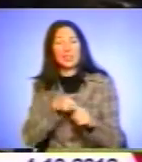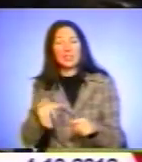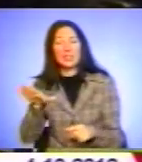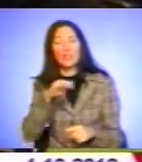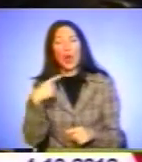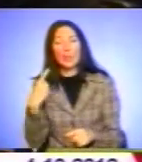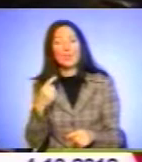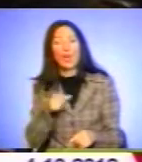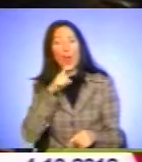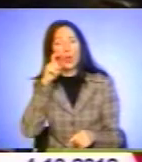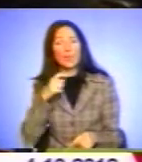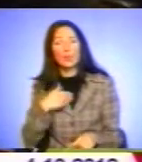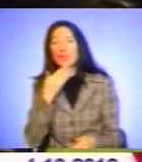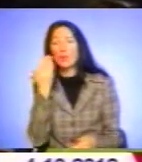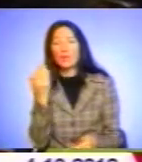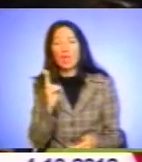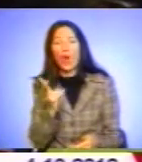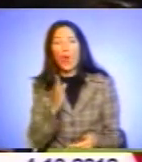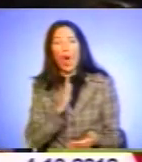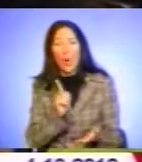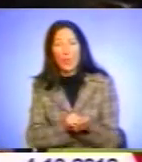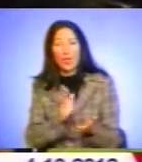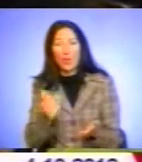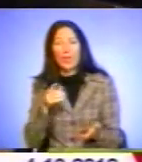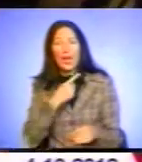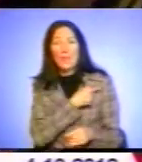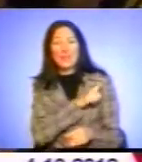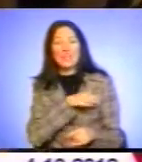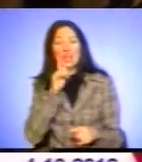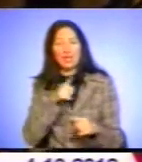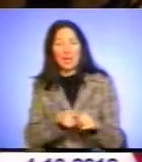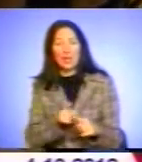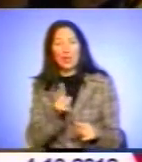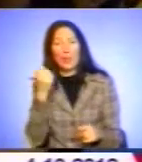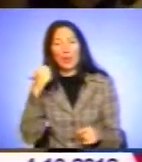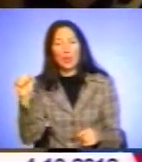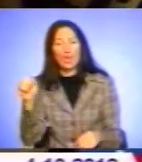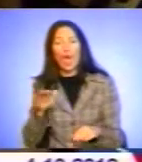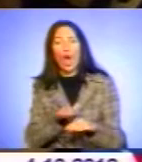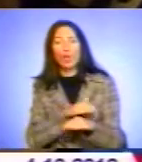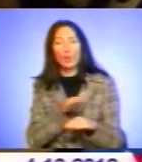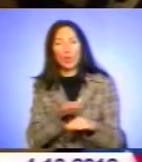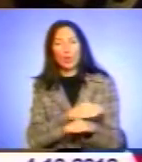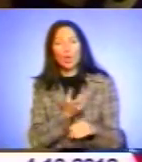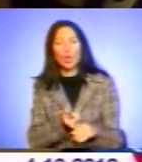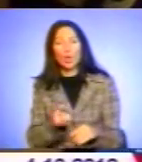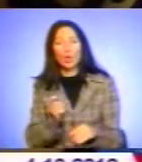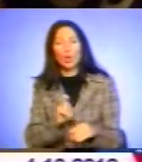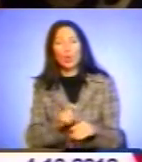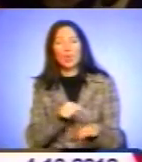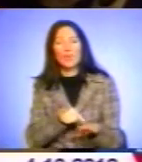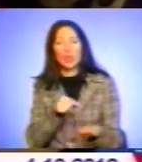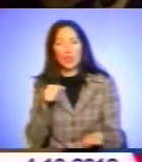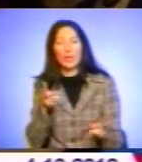України. Ми запитали, якою повинна бути медична сестра, щоб перемогти. Добродушною, дуже